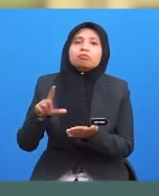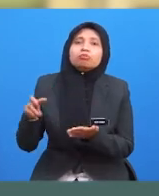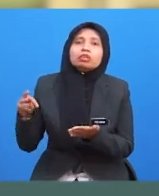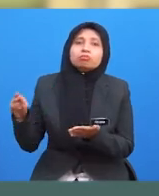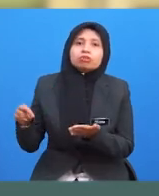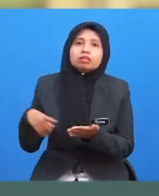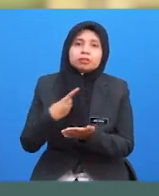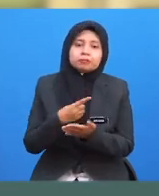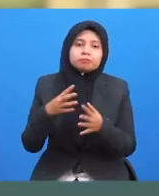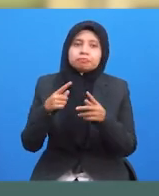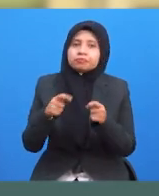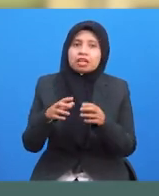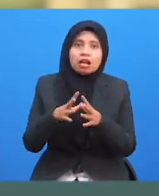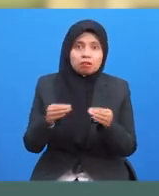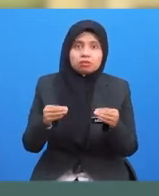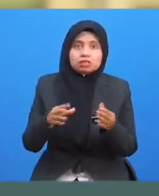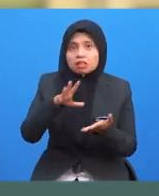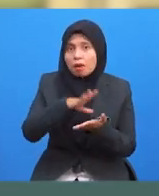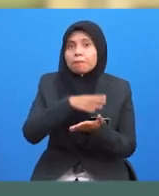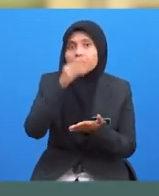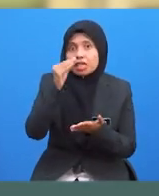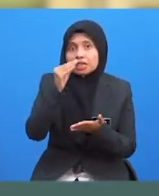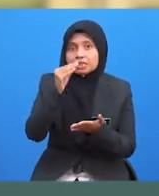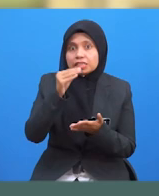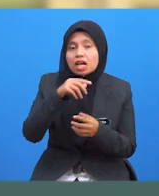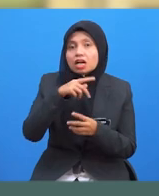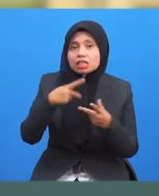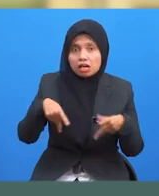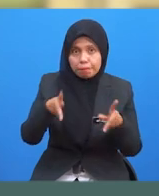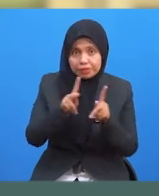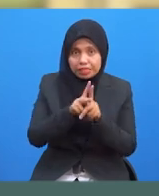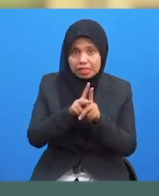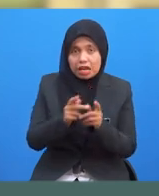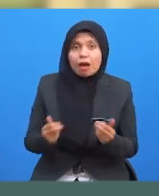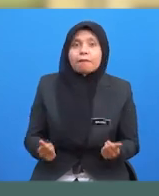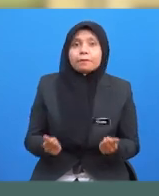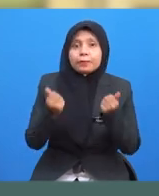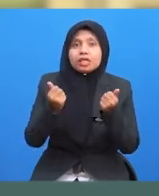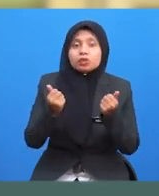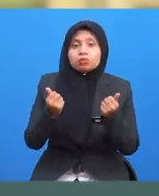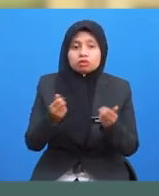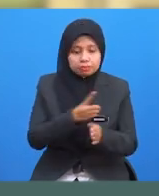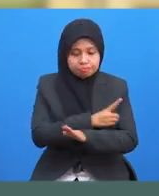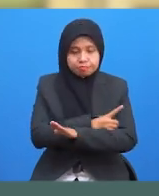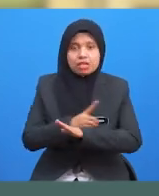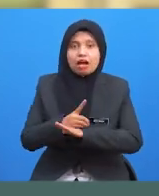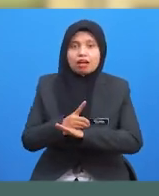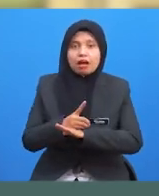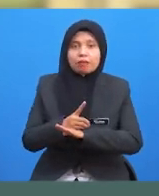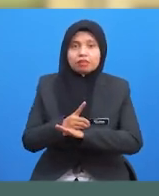kita telah selesai mempelajari kepentingan pengangkutan darat.